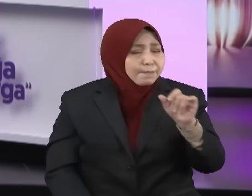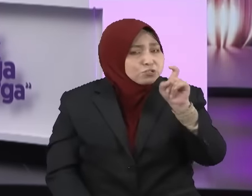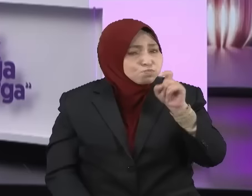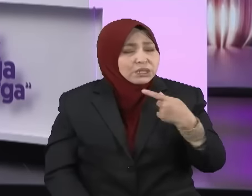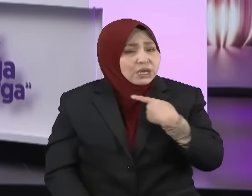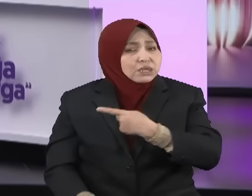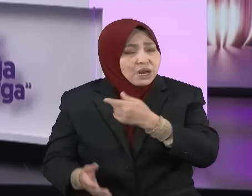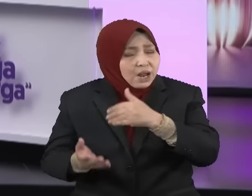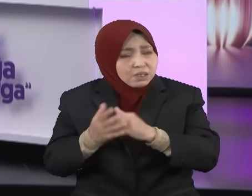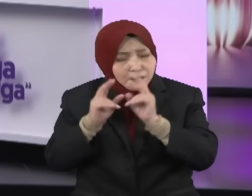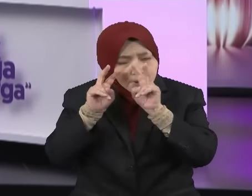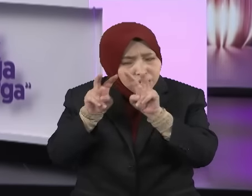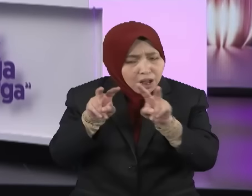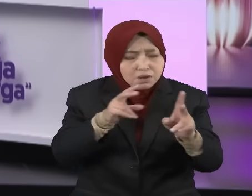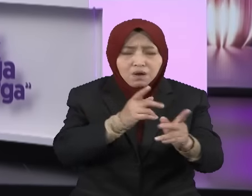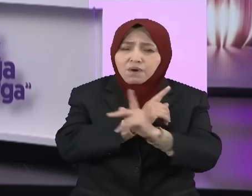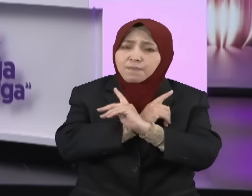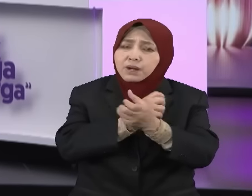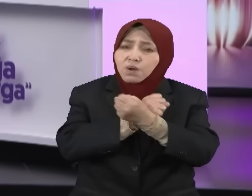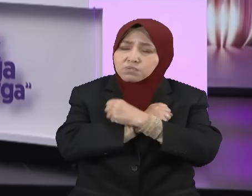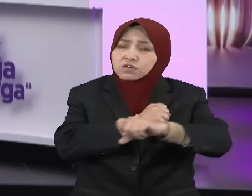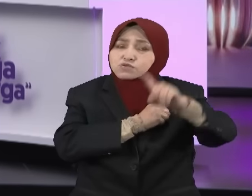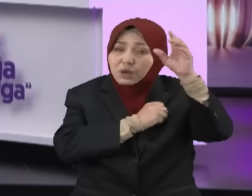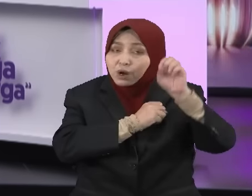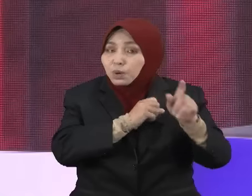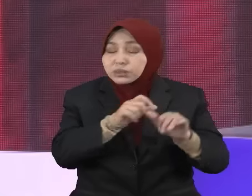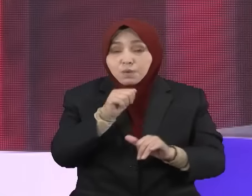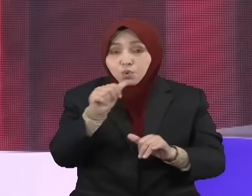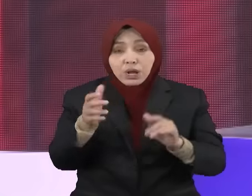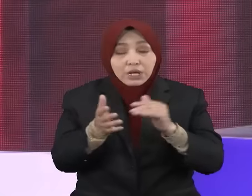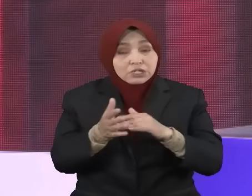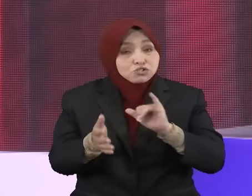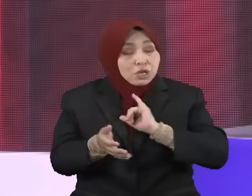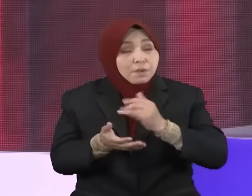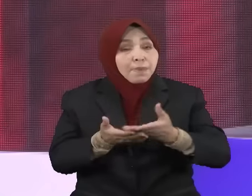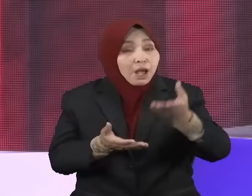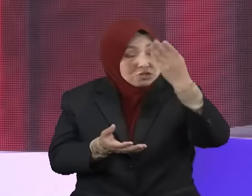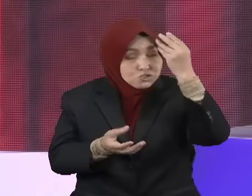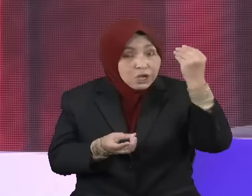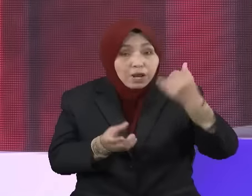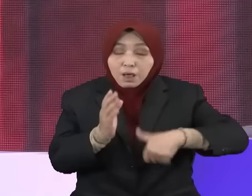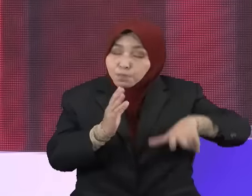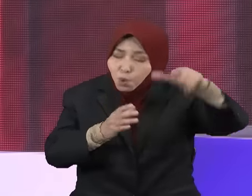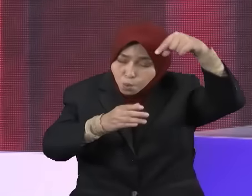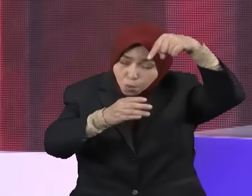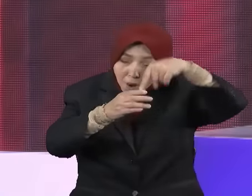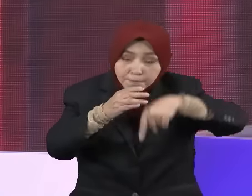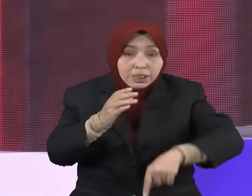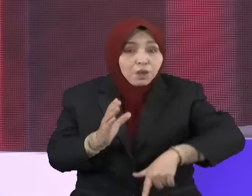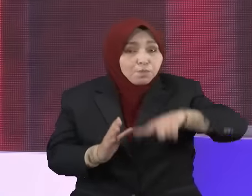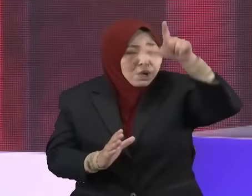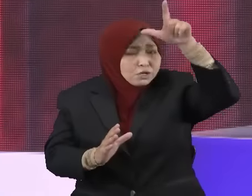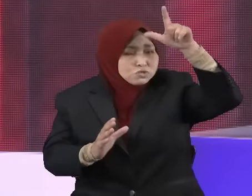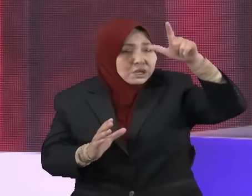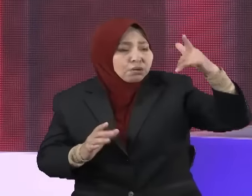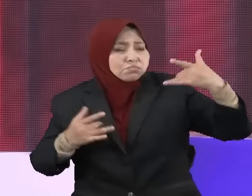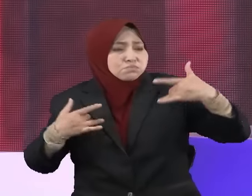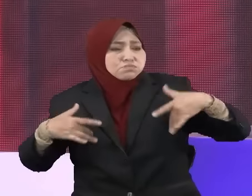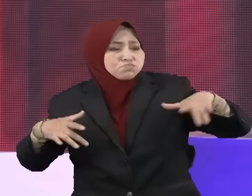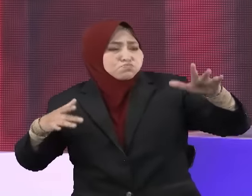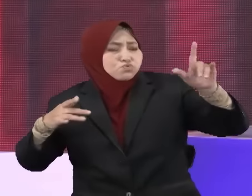makin melihat rahmat Allah Subhanahu Wa Taala. Bukannya makin saya belajar lebih mendalam, makin saya menidakkan